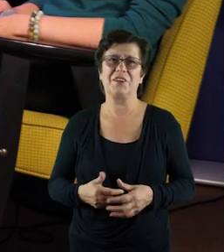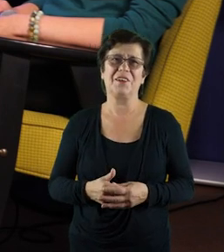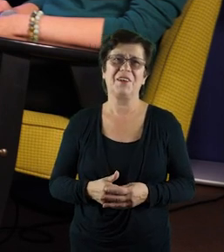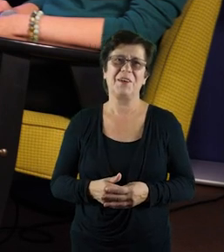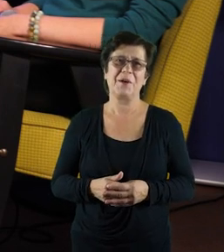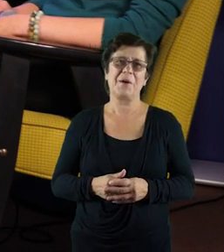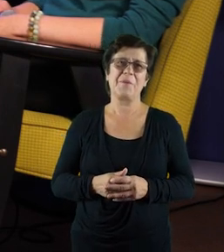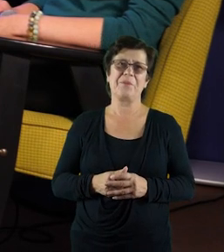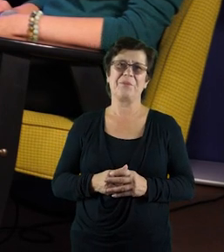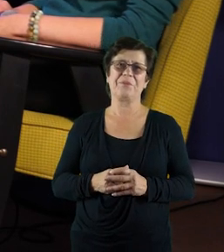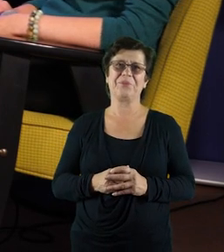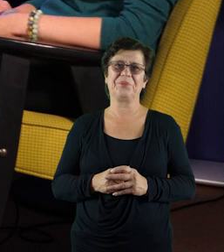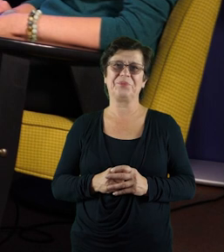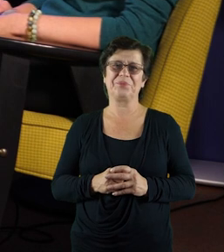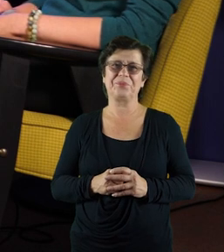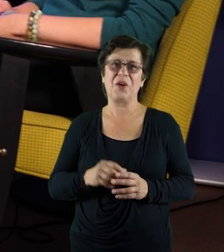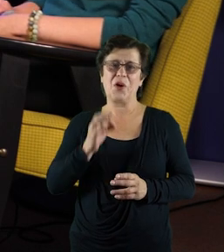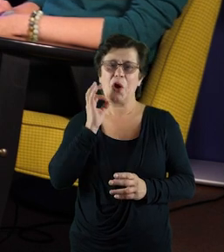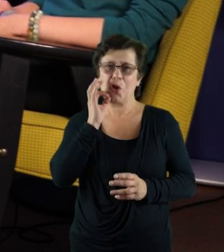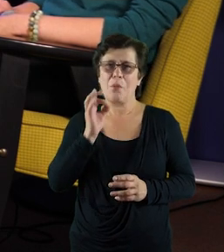że Wojaczka nie czytał.